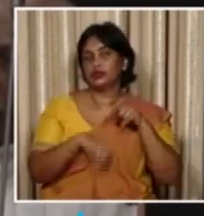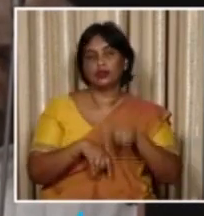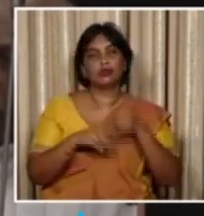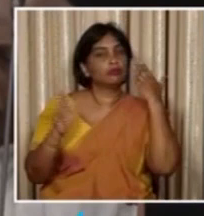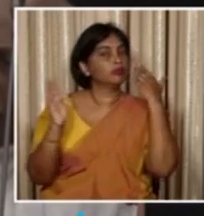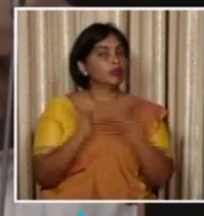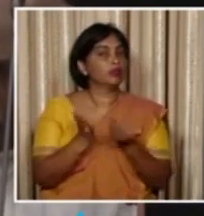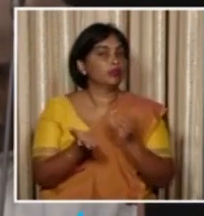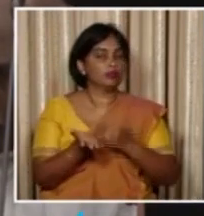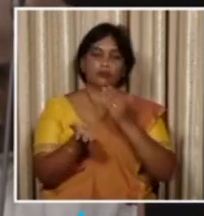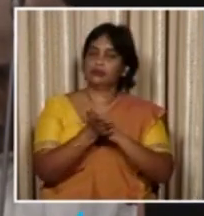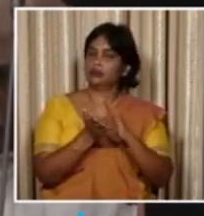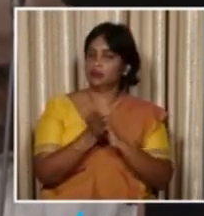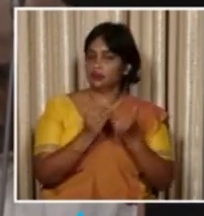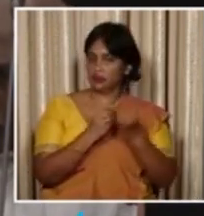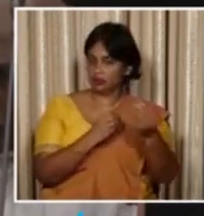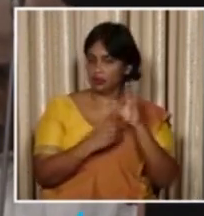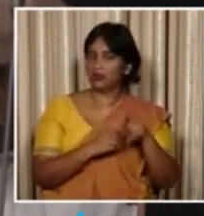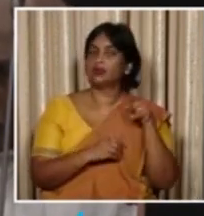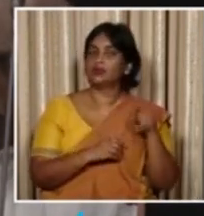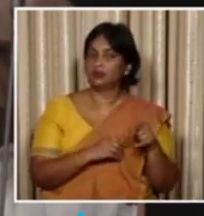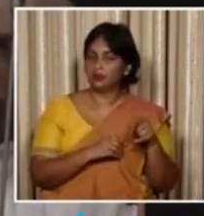අංශයට තවත් සහනයක්ද ලබා දී තිබෙනවා.